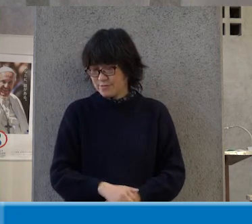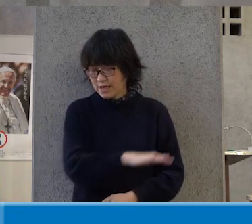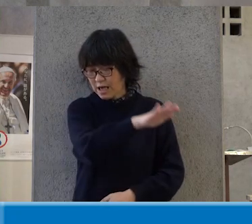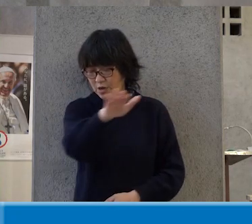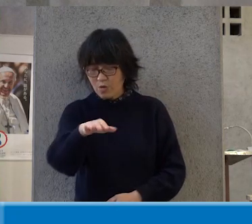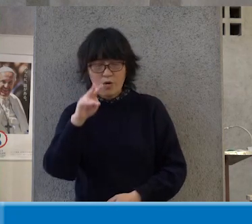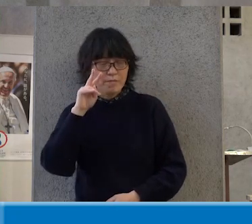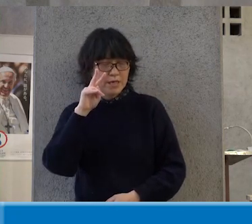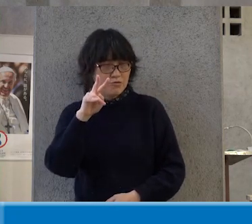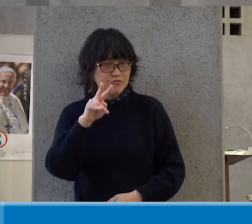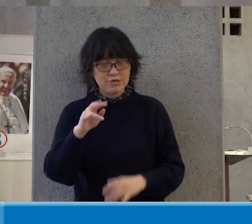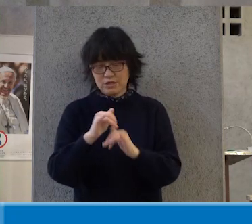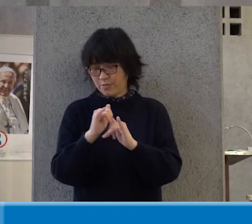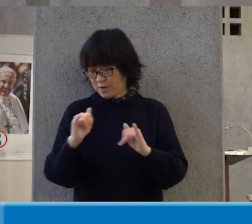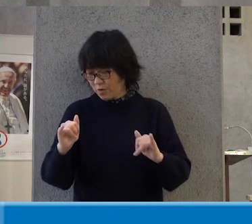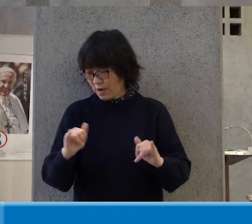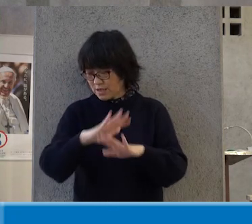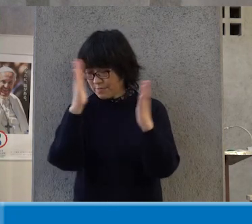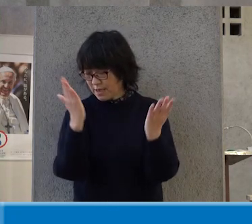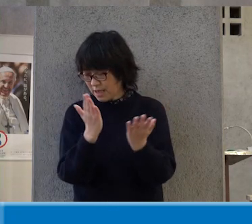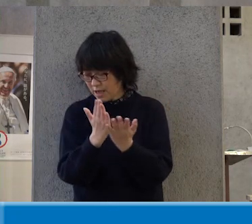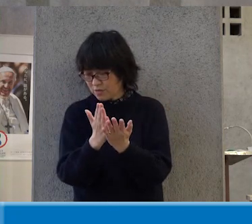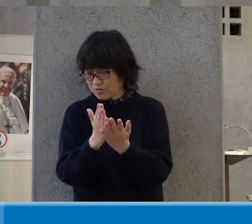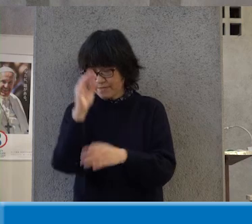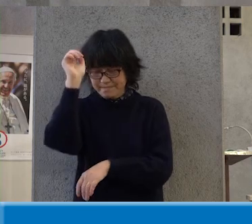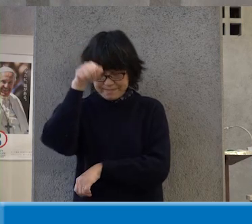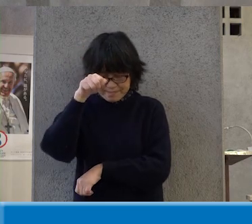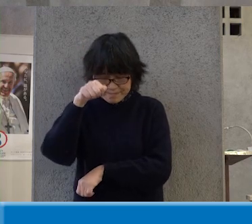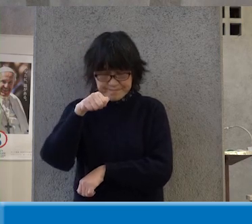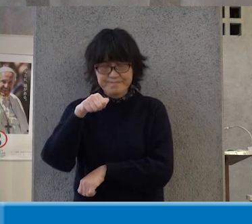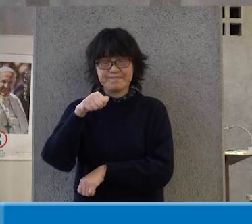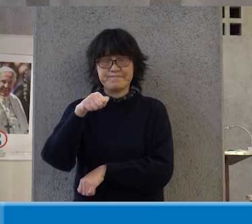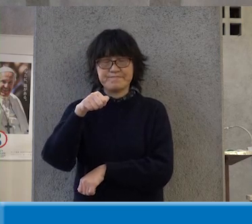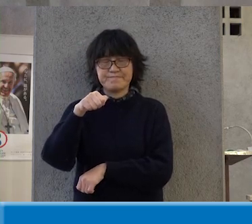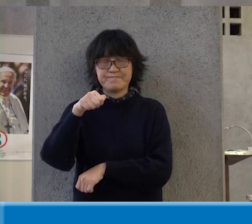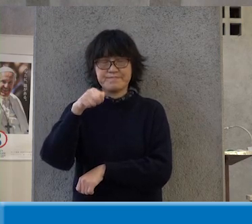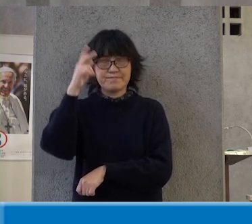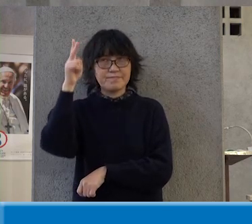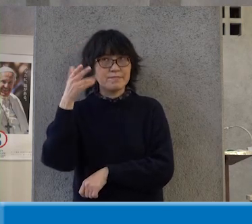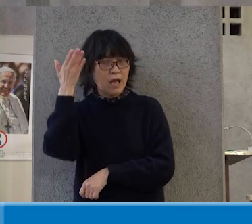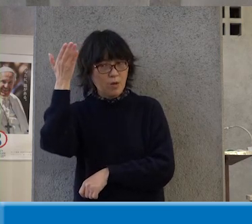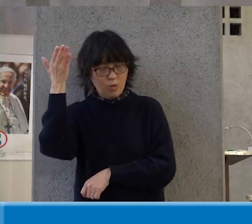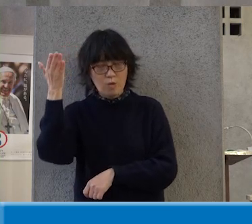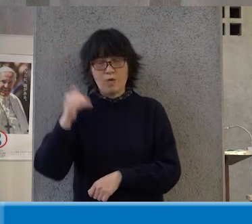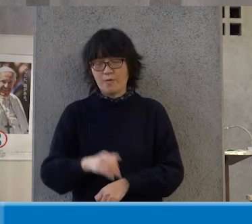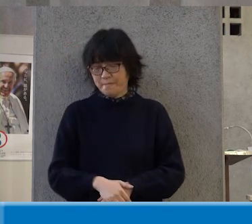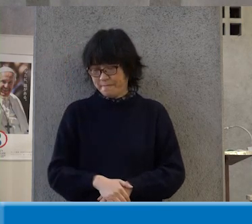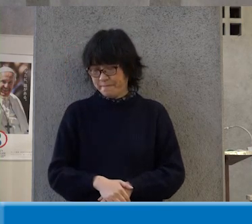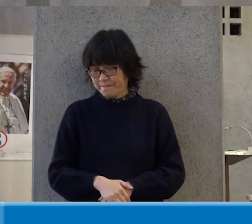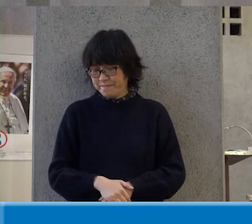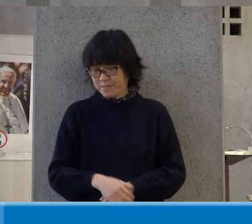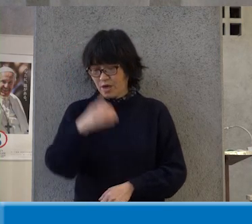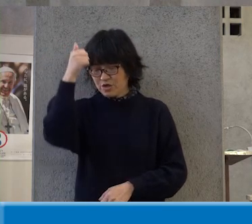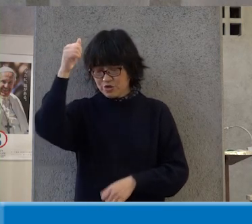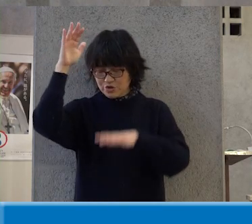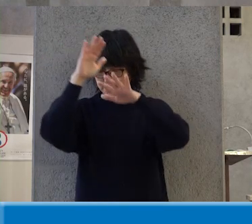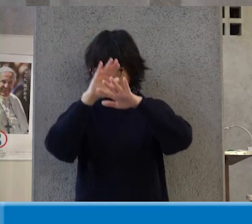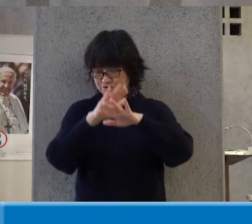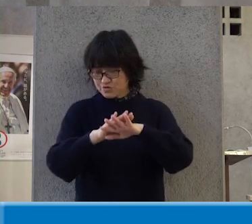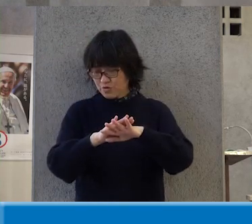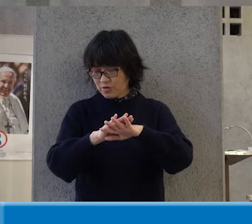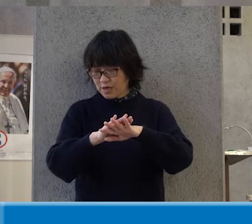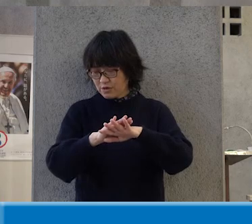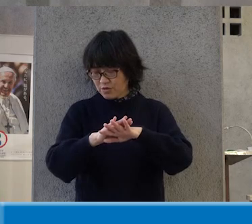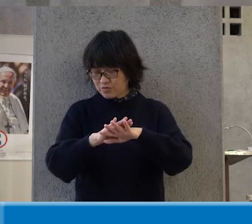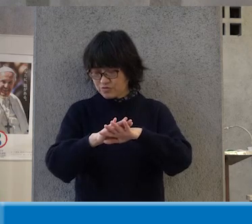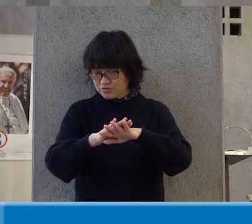彼らを見る人は全て認めるであろう。これこそ主の祝福を受けた